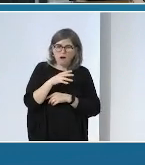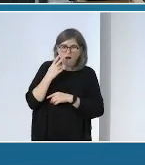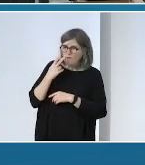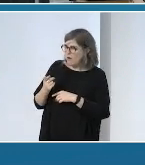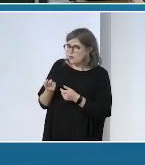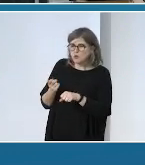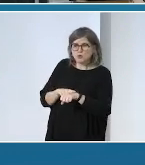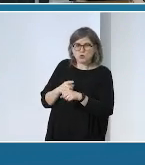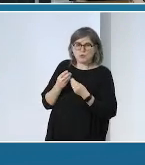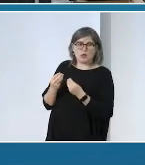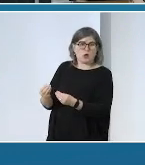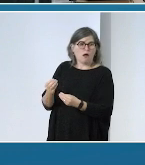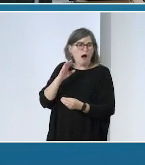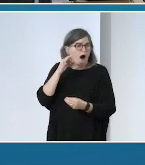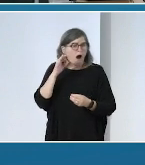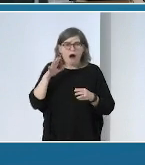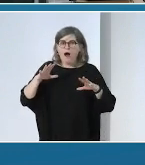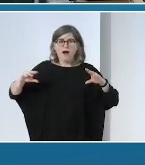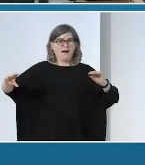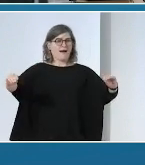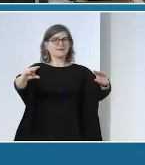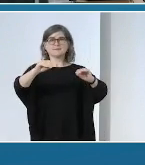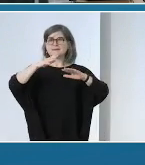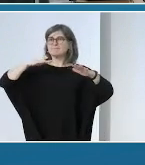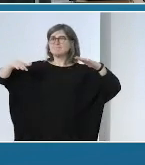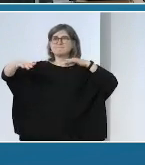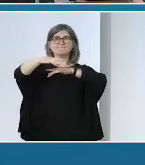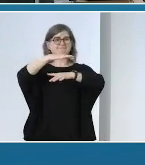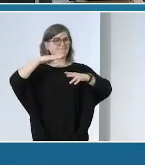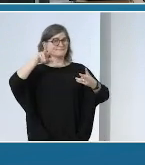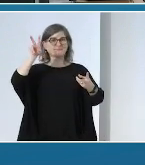un changement dans sa façon qu'elle a d'appréhender l'espace et son environnement.